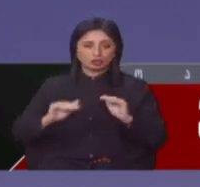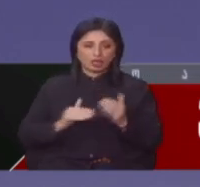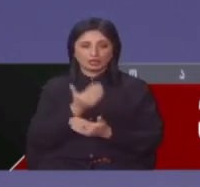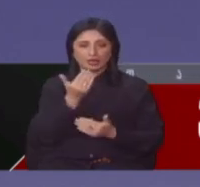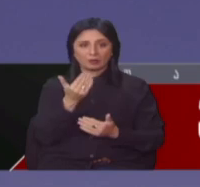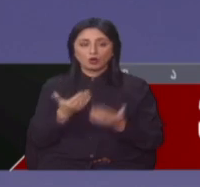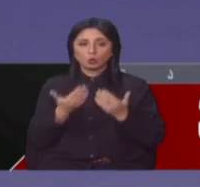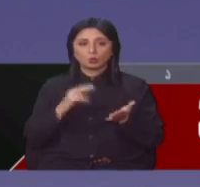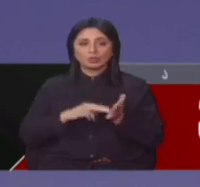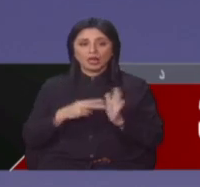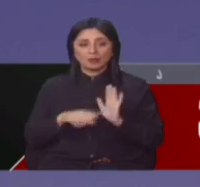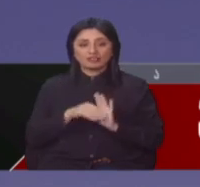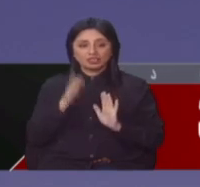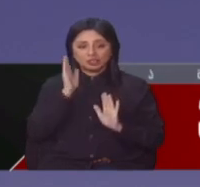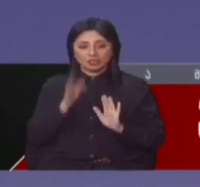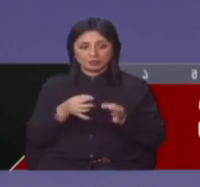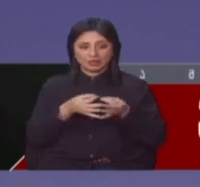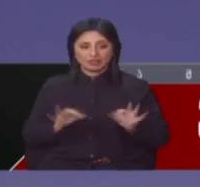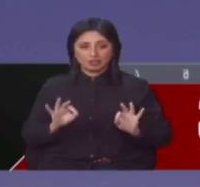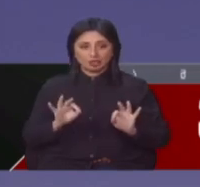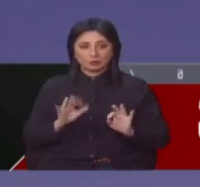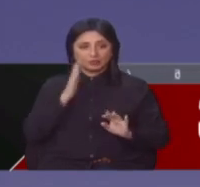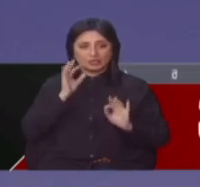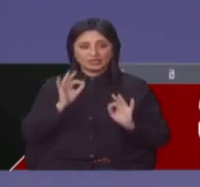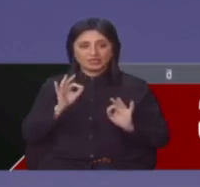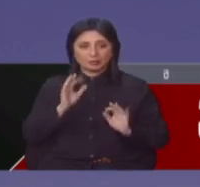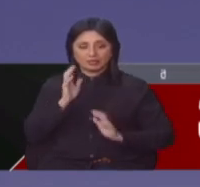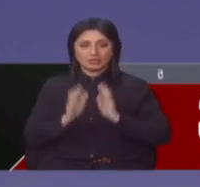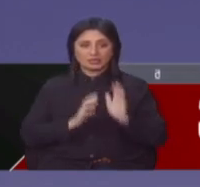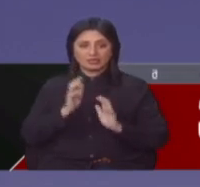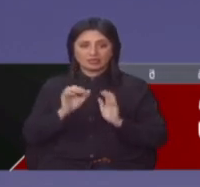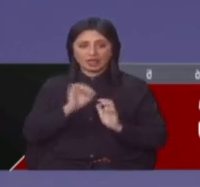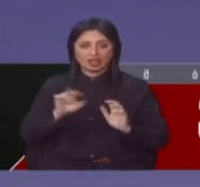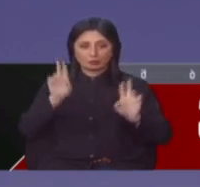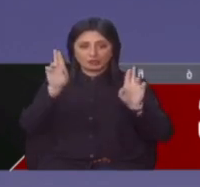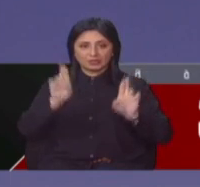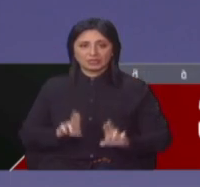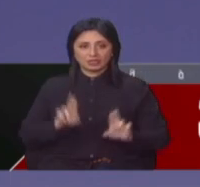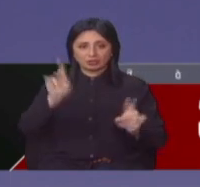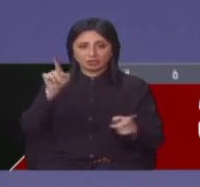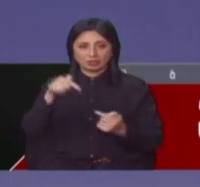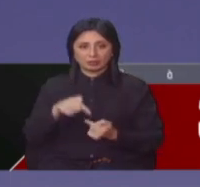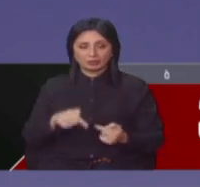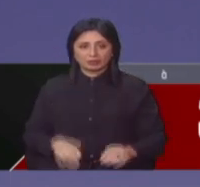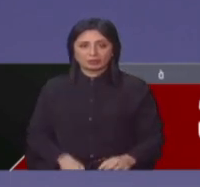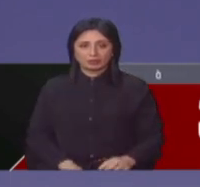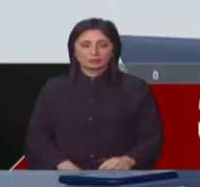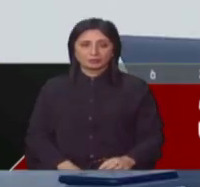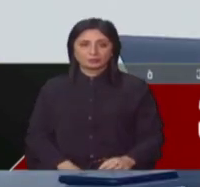განახლება, თუ დაგეგმილი არჩევნები იქნება თავისუფალი, სამართლიანი, საერთაშორისო და ევროპული სტანდარტების შესაბამისი.